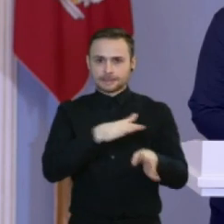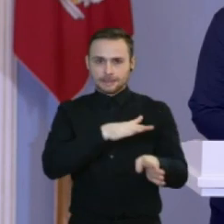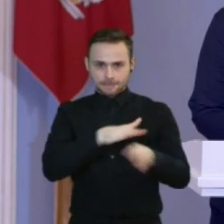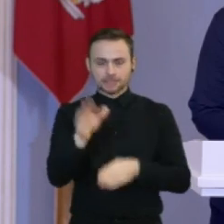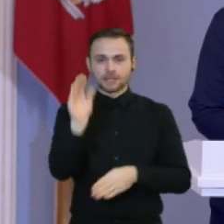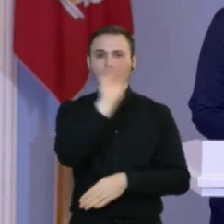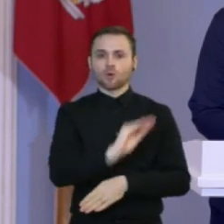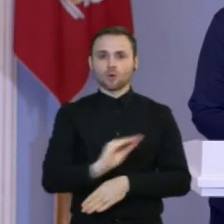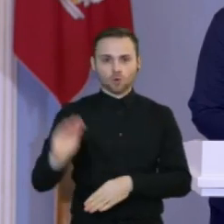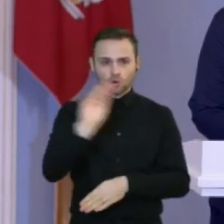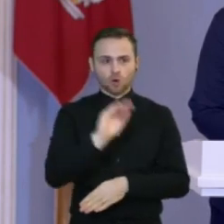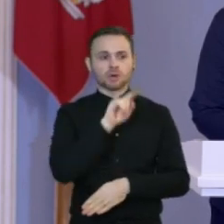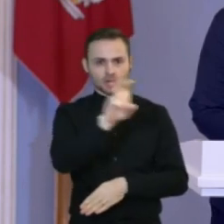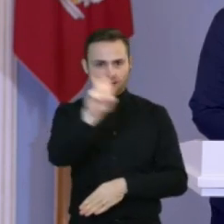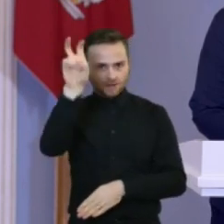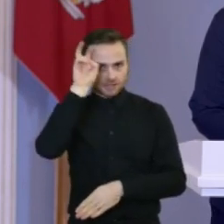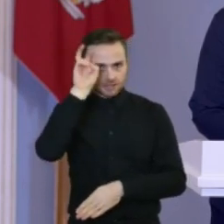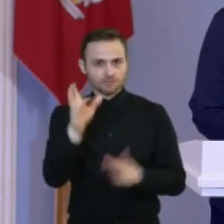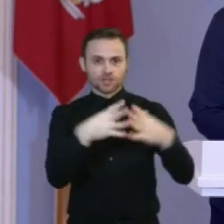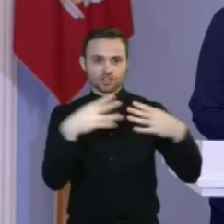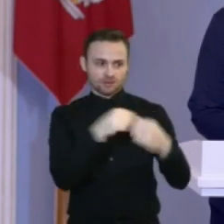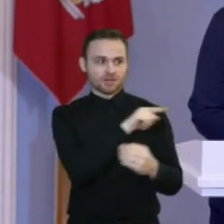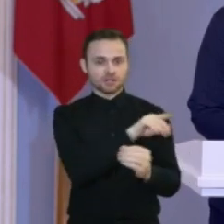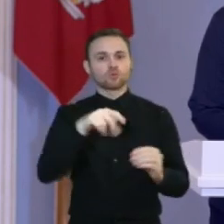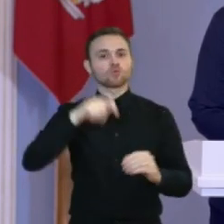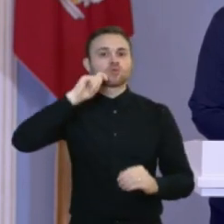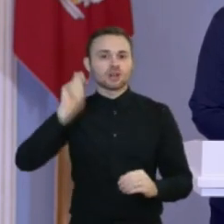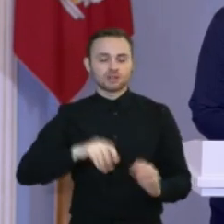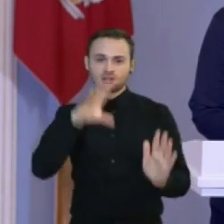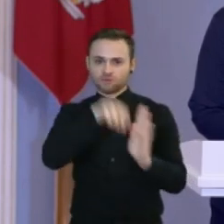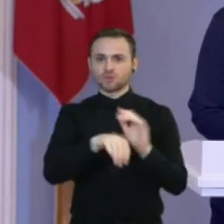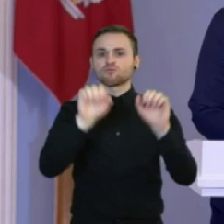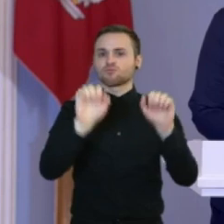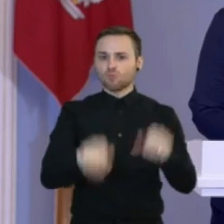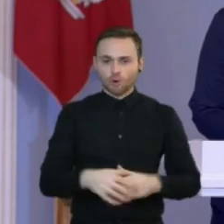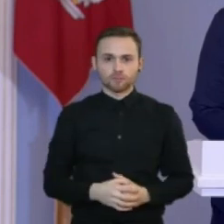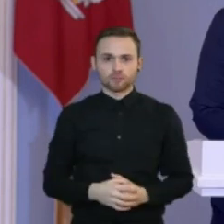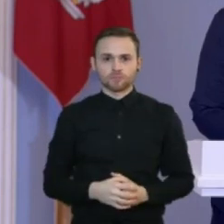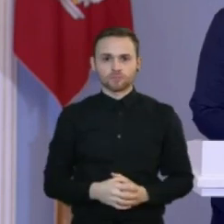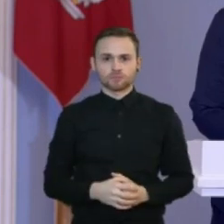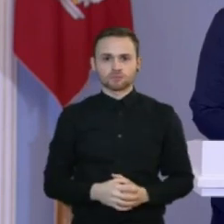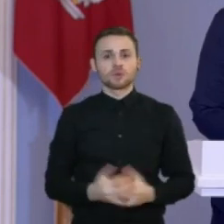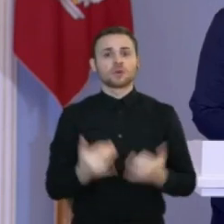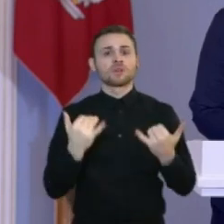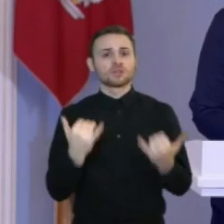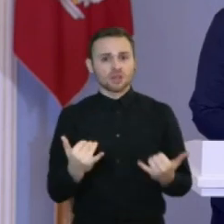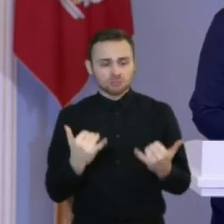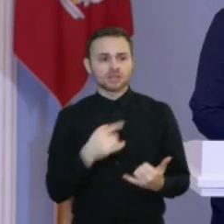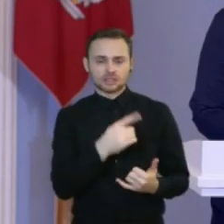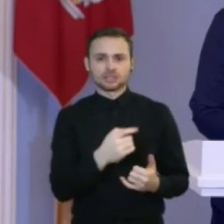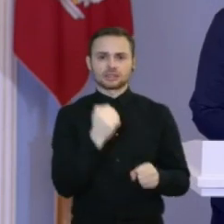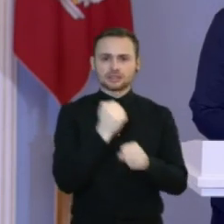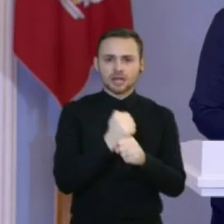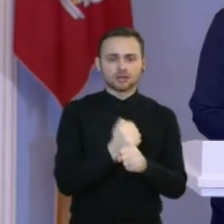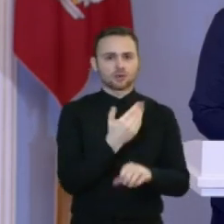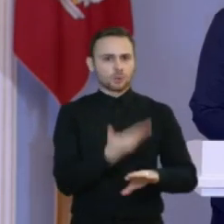Europos valstybių šeimos nare, daro tikrai sudėtingus darbus, įgyvendina